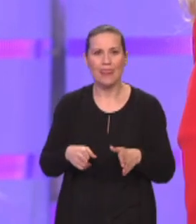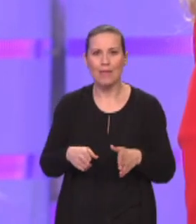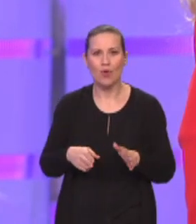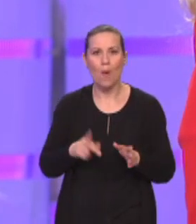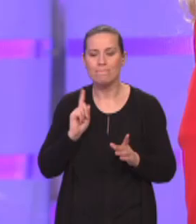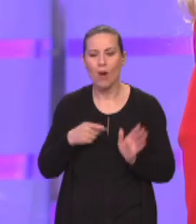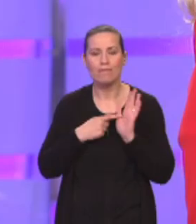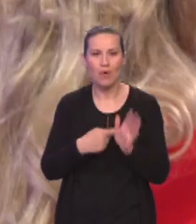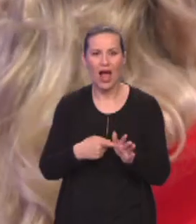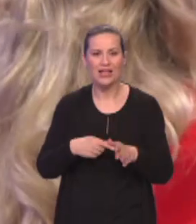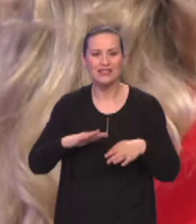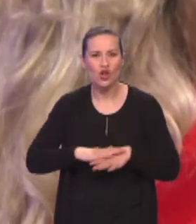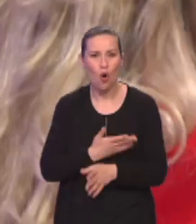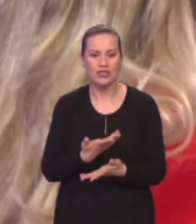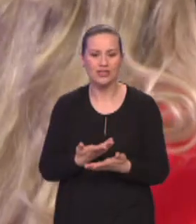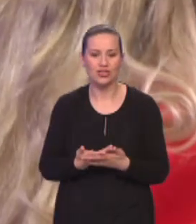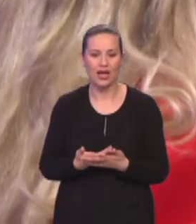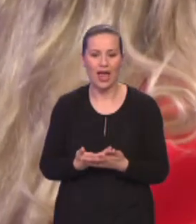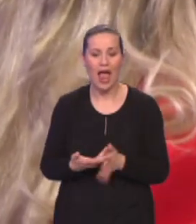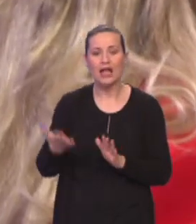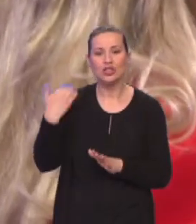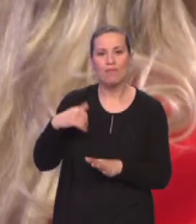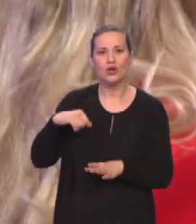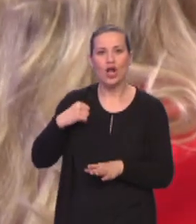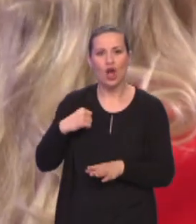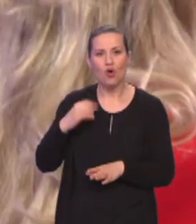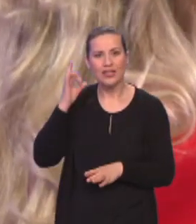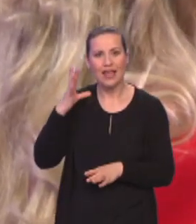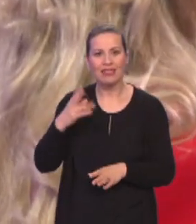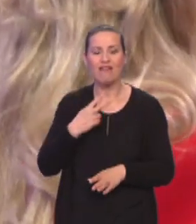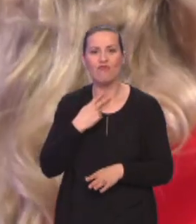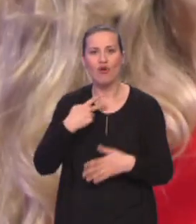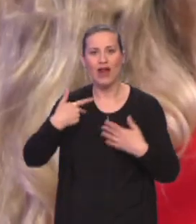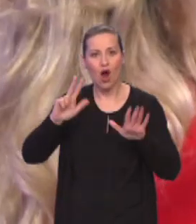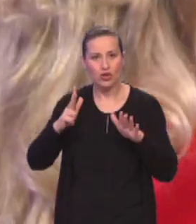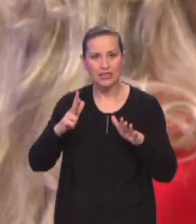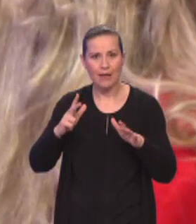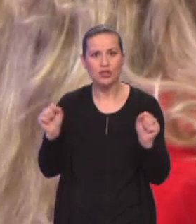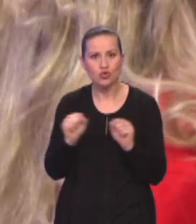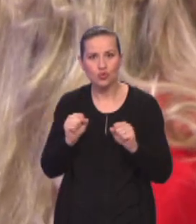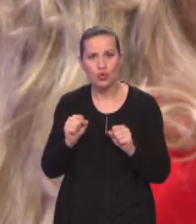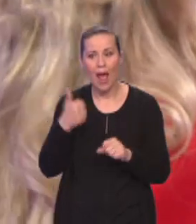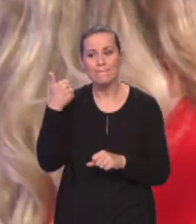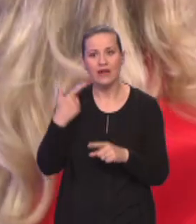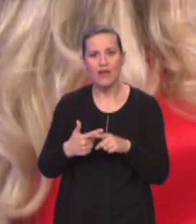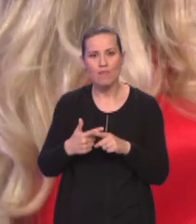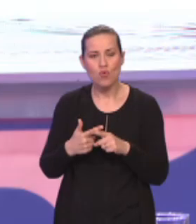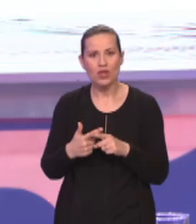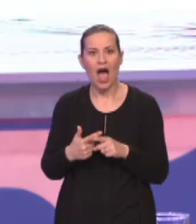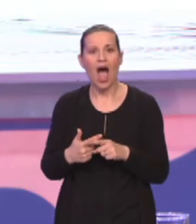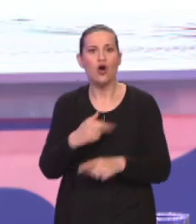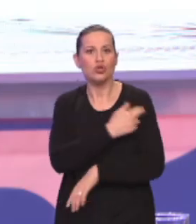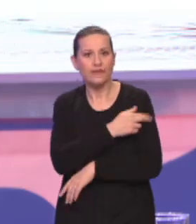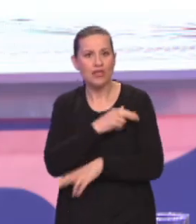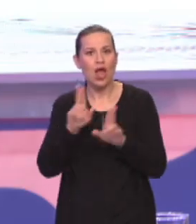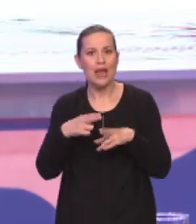jer smo prošle godine, znači na dan Vukovara, 18. studenog, smo prvi puta u Švicarskoj imali dan